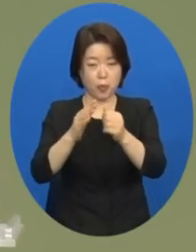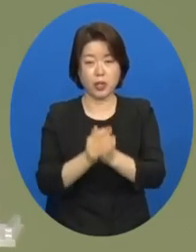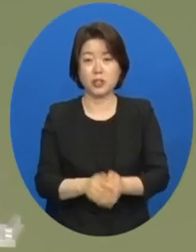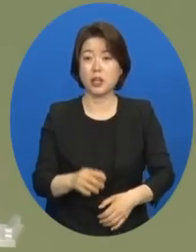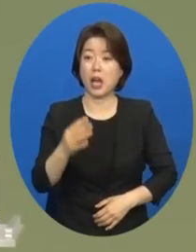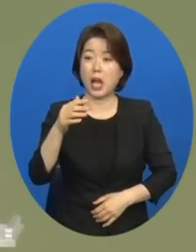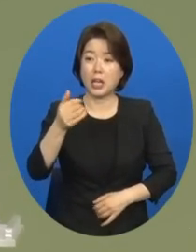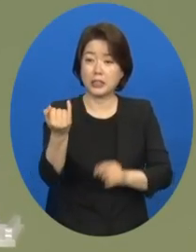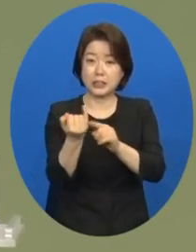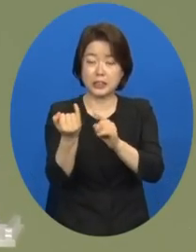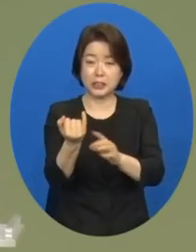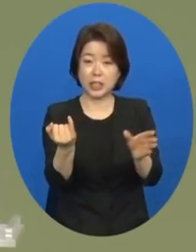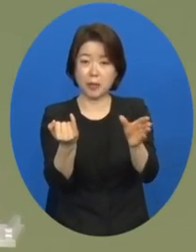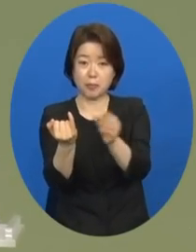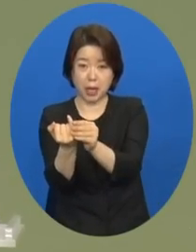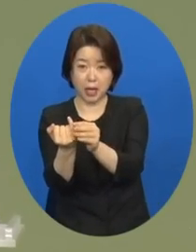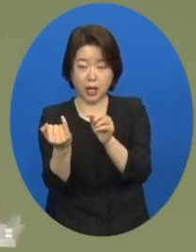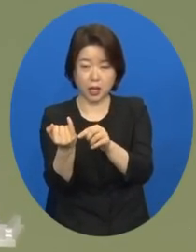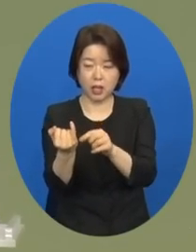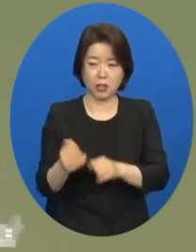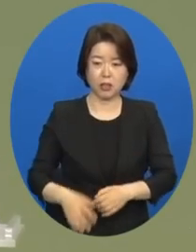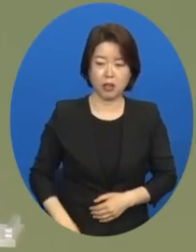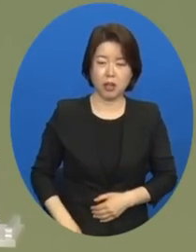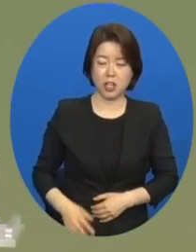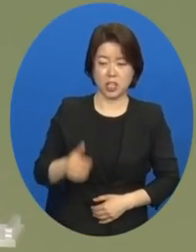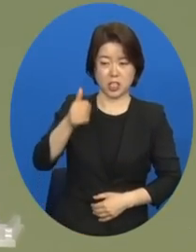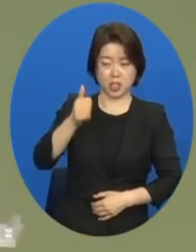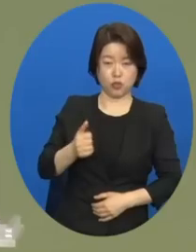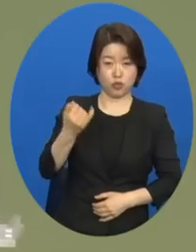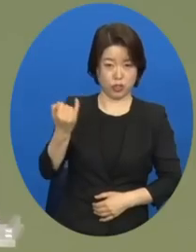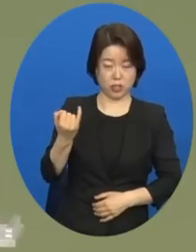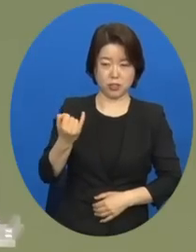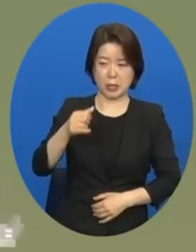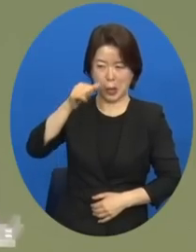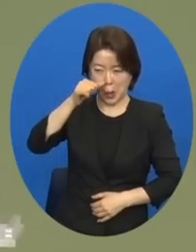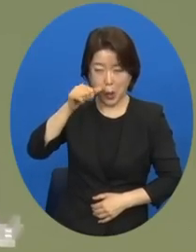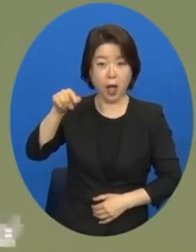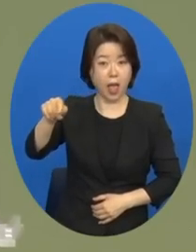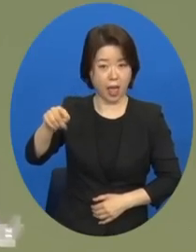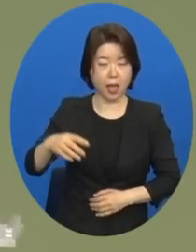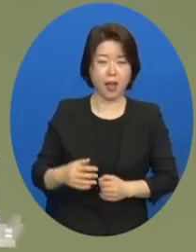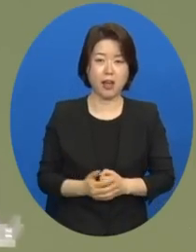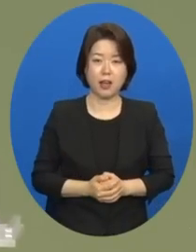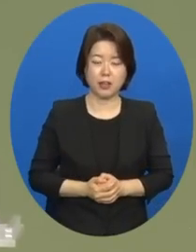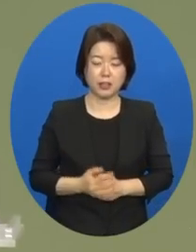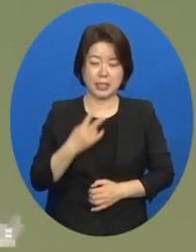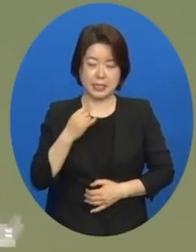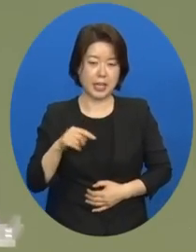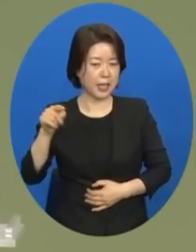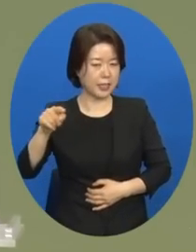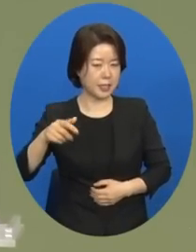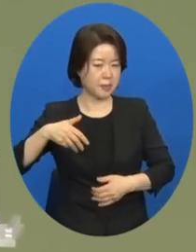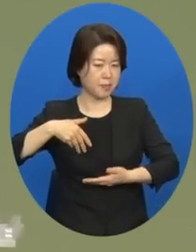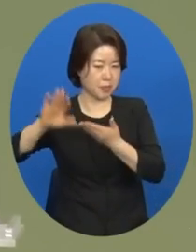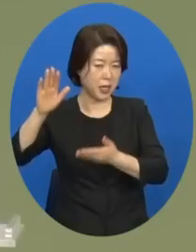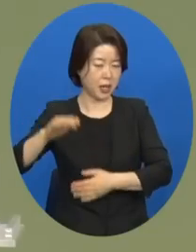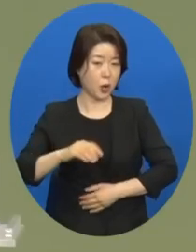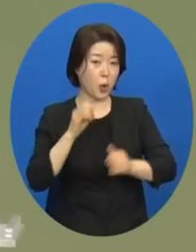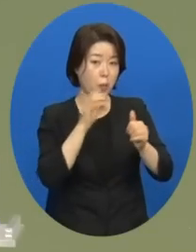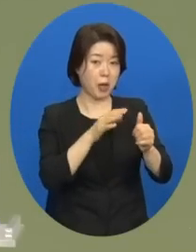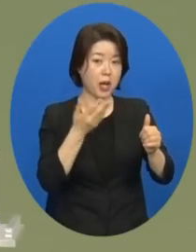하자 여주인 사라를 멸시했잖아요 사라와 하나님의 화가를 내쫓으라고 했을 때